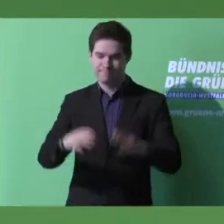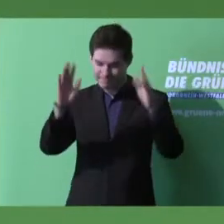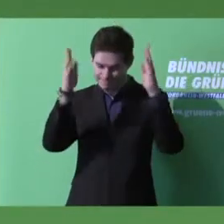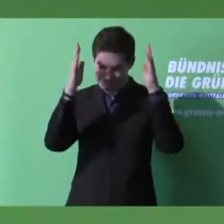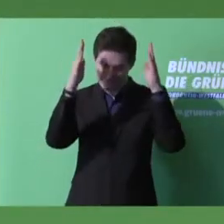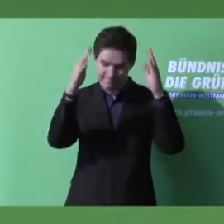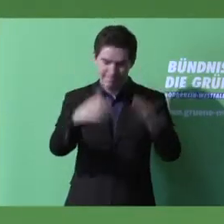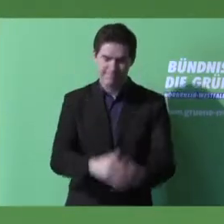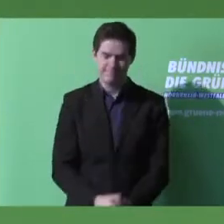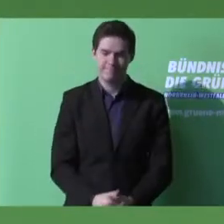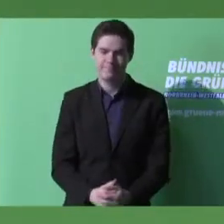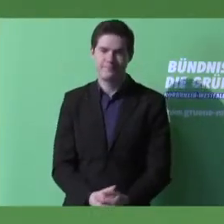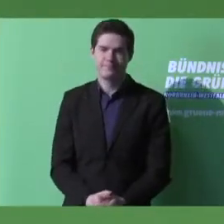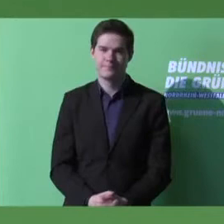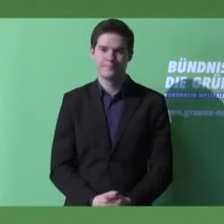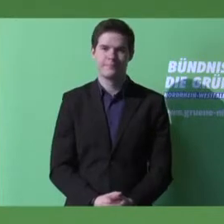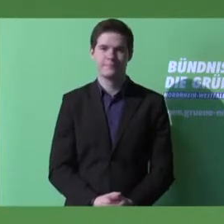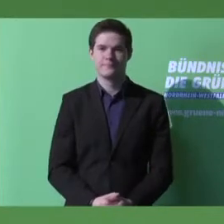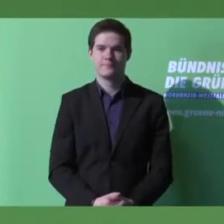Wir wollen